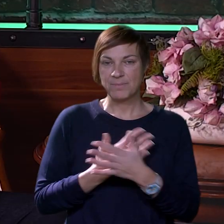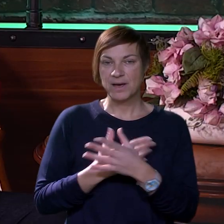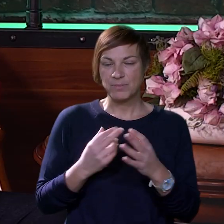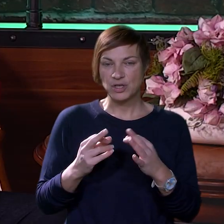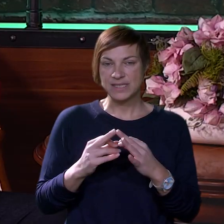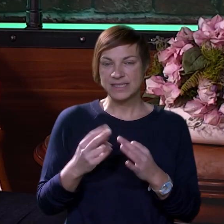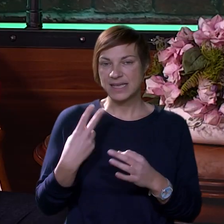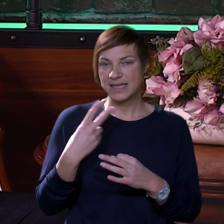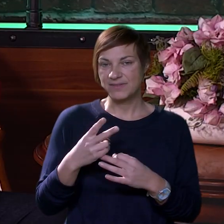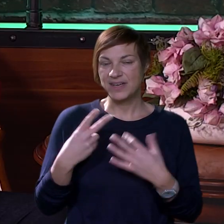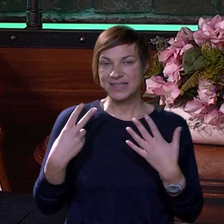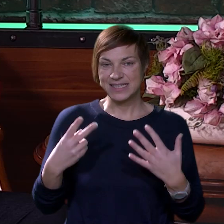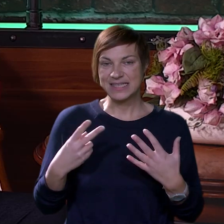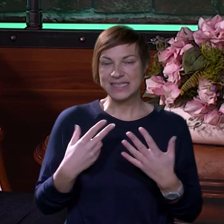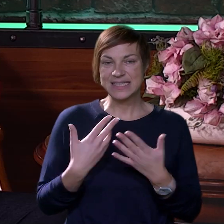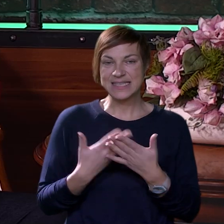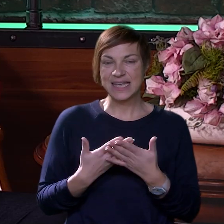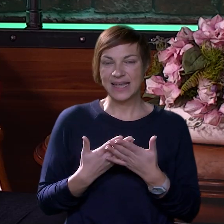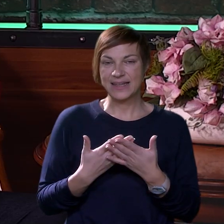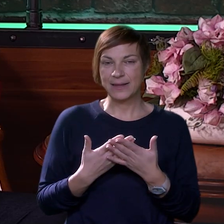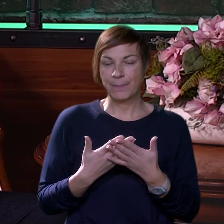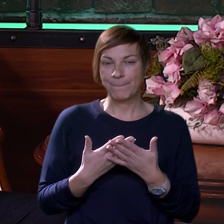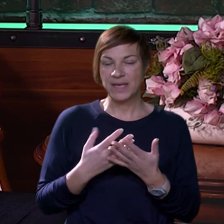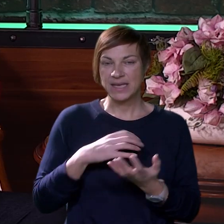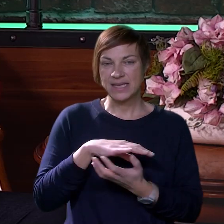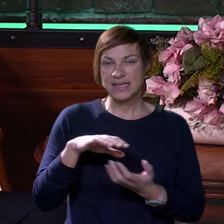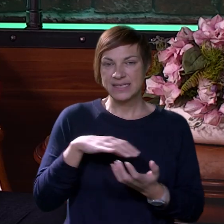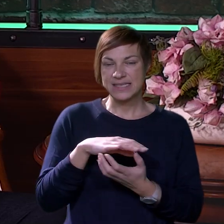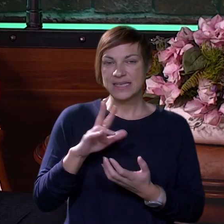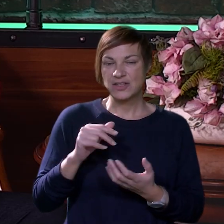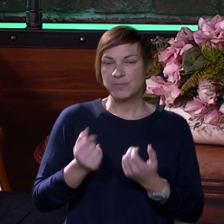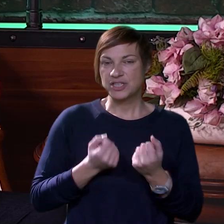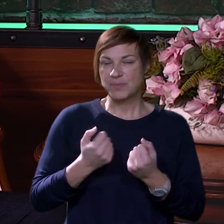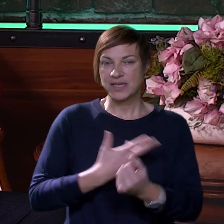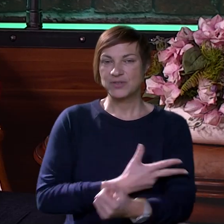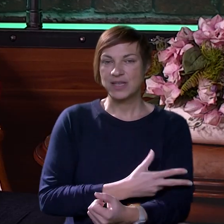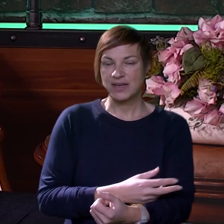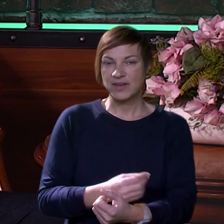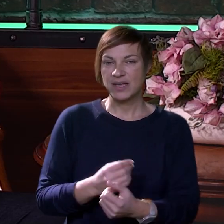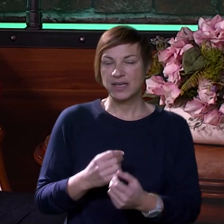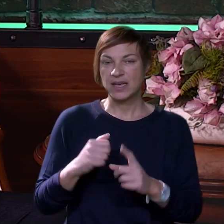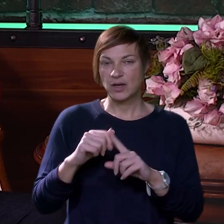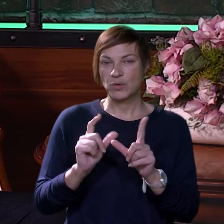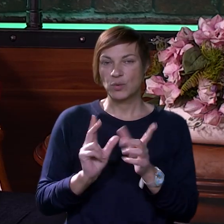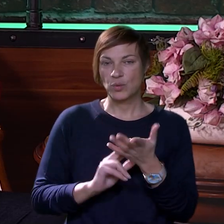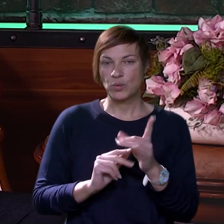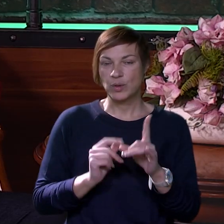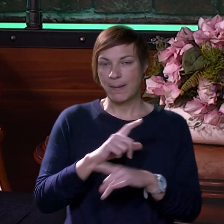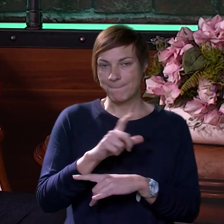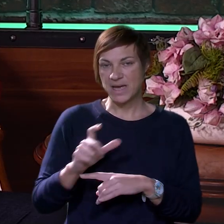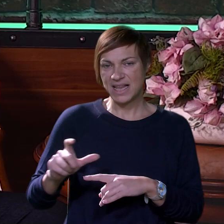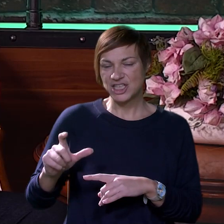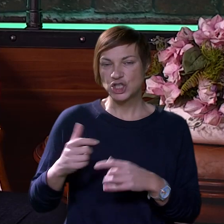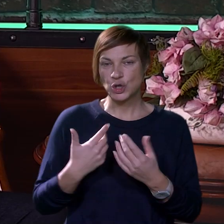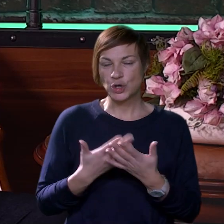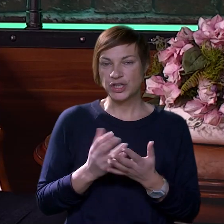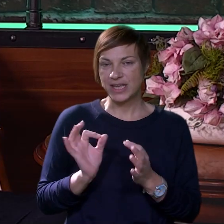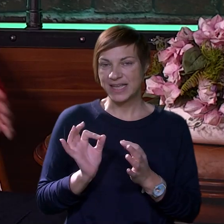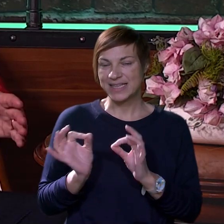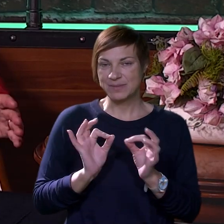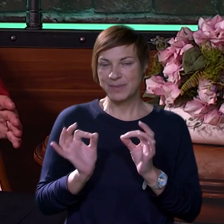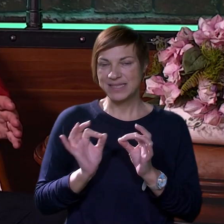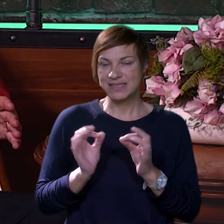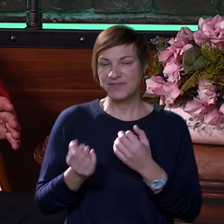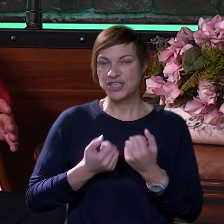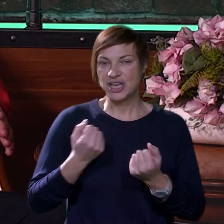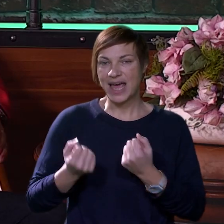za 27. To je znači u srijedu. Imat ćemo akciju darivane krvi u Kuni Pelješkoj. To je jedna